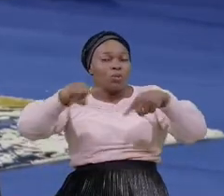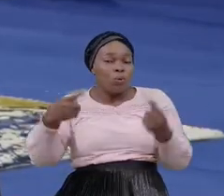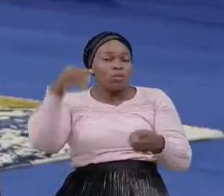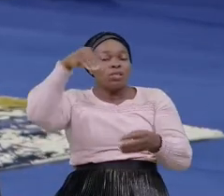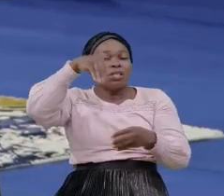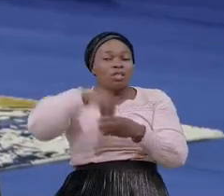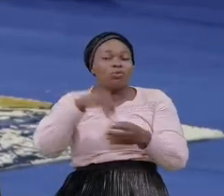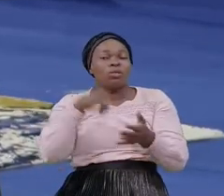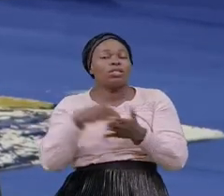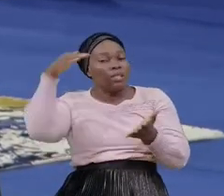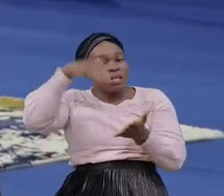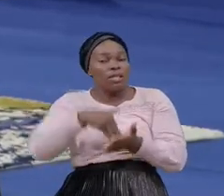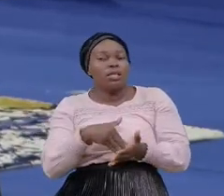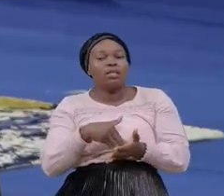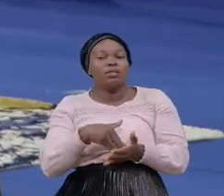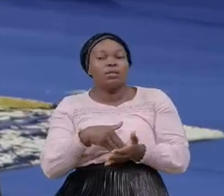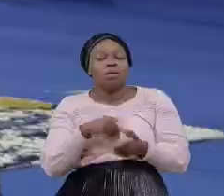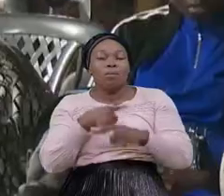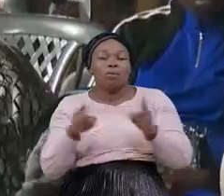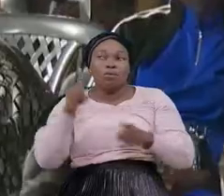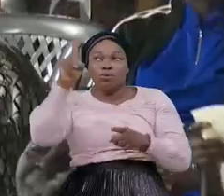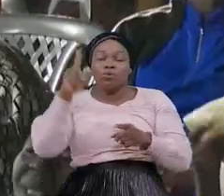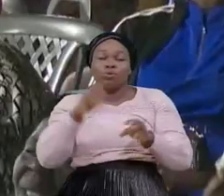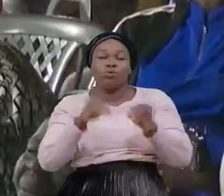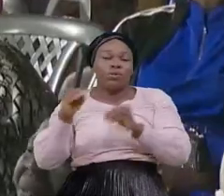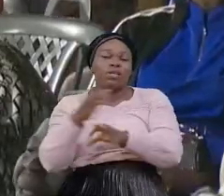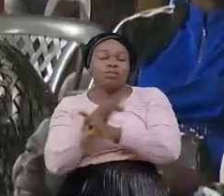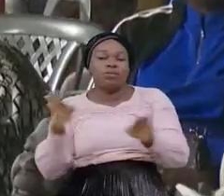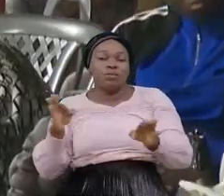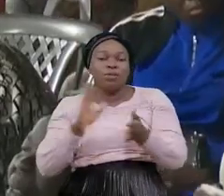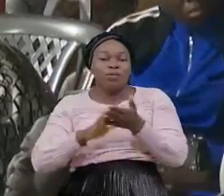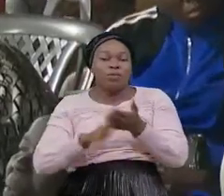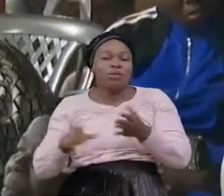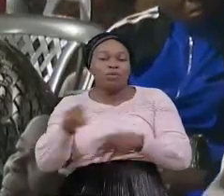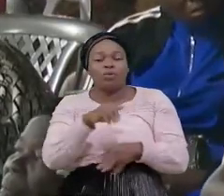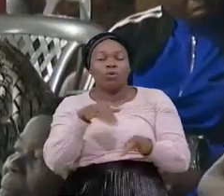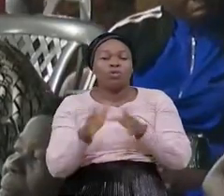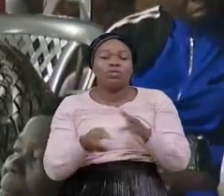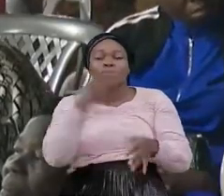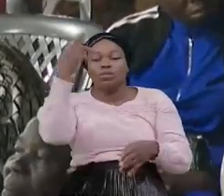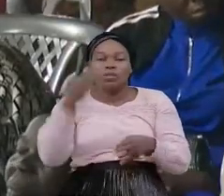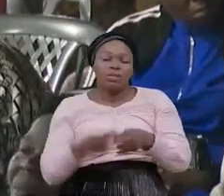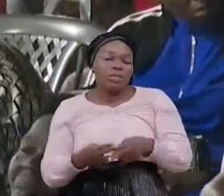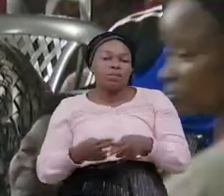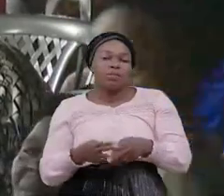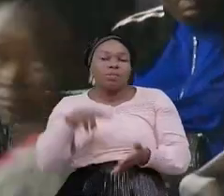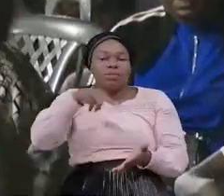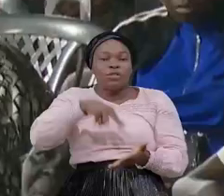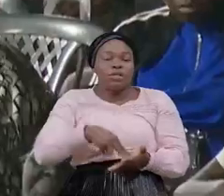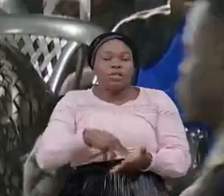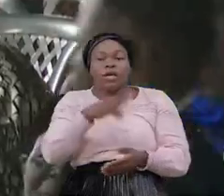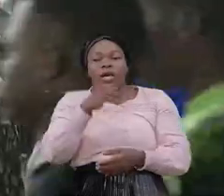Celui qui vient à franchir est venu à vous maintenant. Il vous pardonnera. Tenez-vous debout et